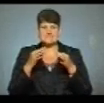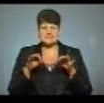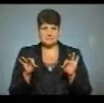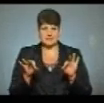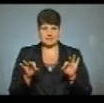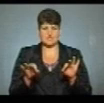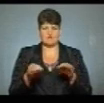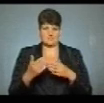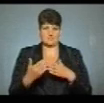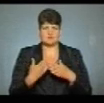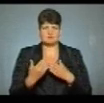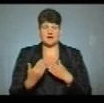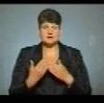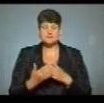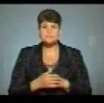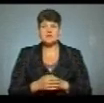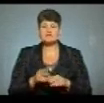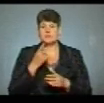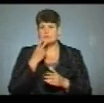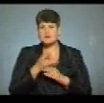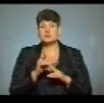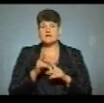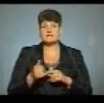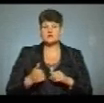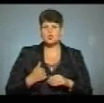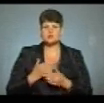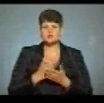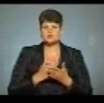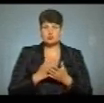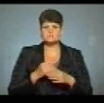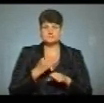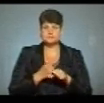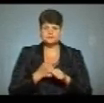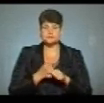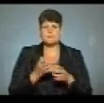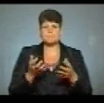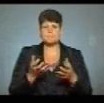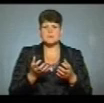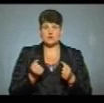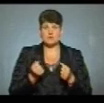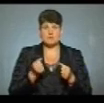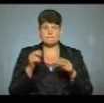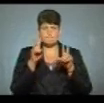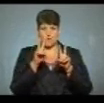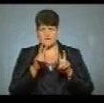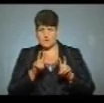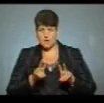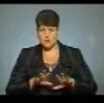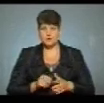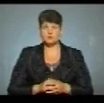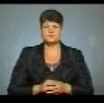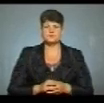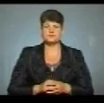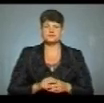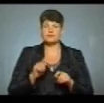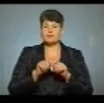спереді. На цих кадрах ви бачите, як військовослужбовці відпрацьовують прийоми поверхневого огляду. Він проводиться з